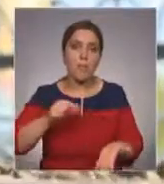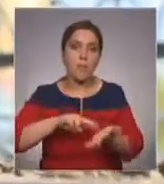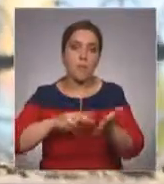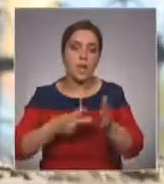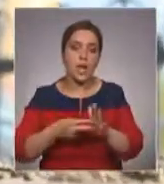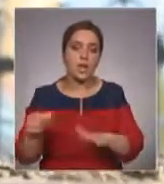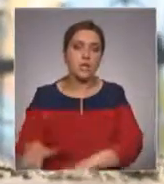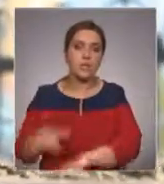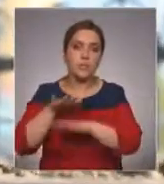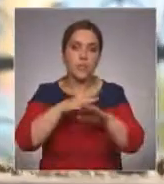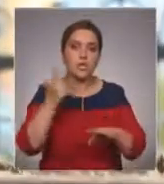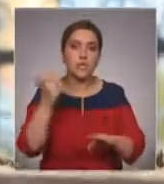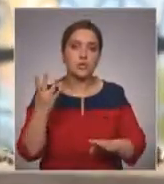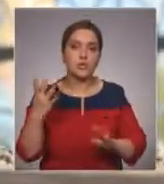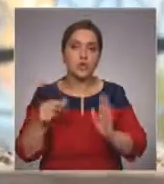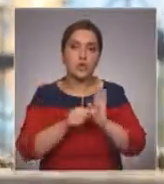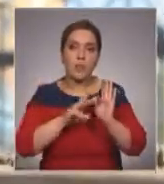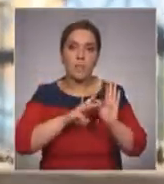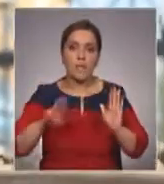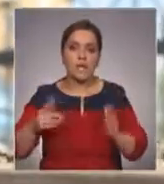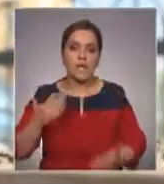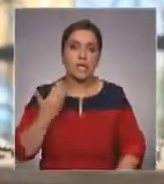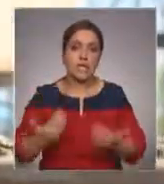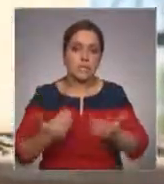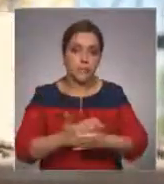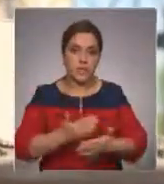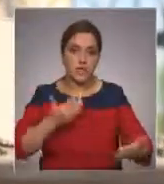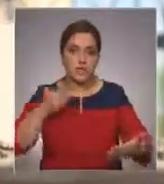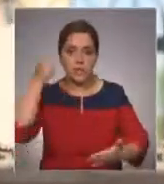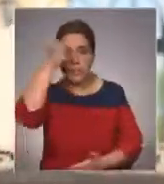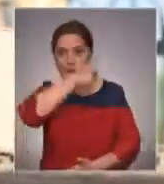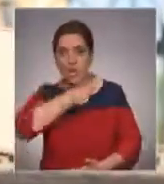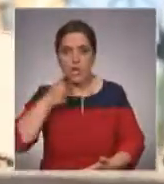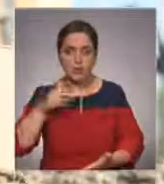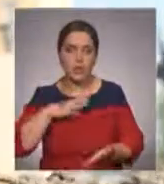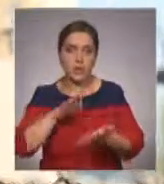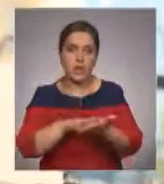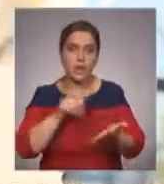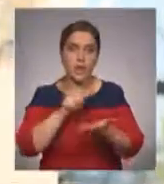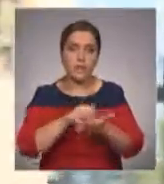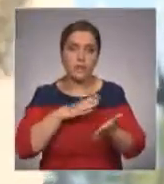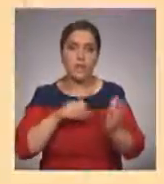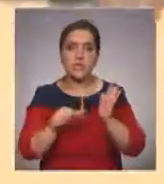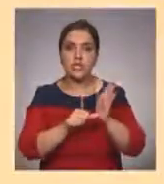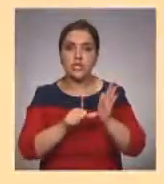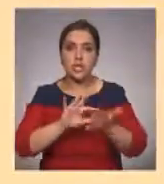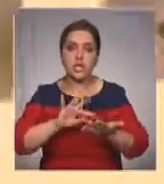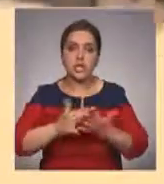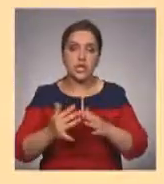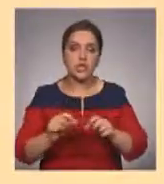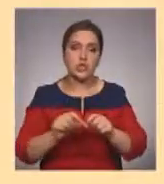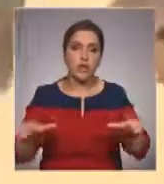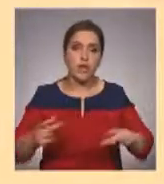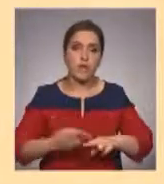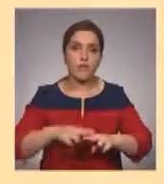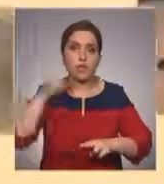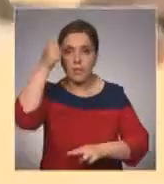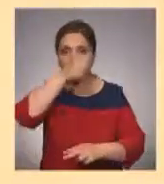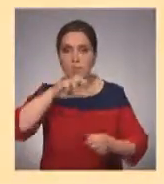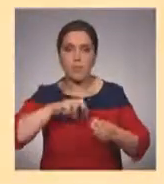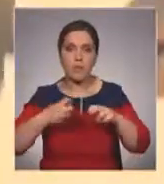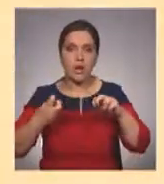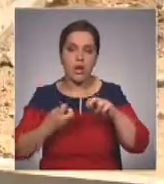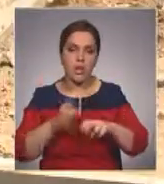346 миллионов тенге. Если в прошедшем году в аварийном состоянии находились 6 сельских школ, то в этом году эта